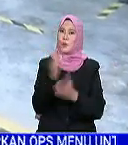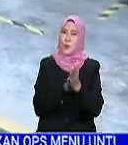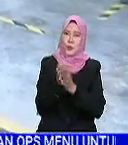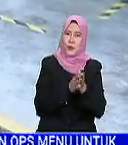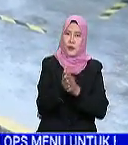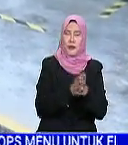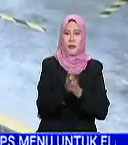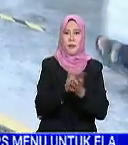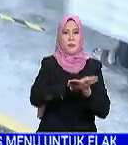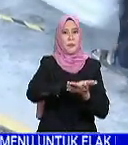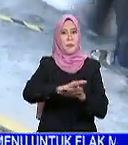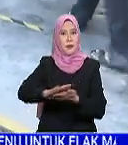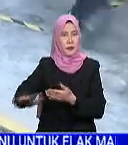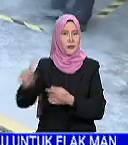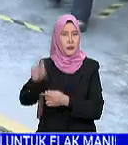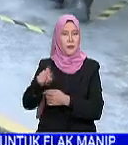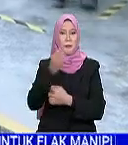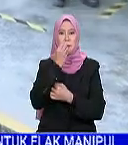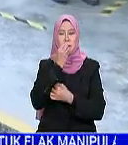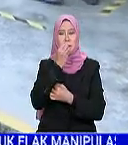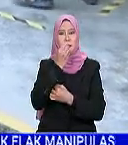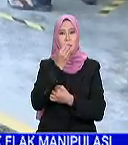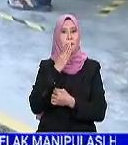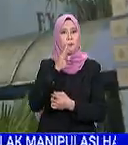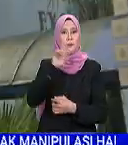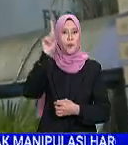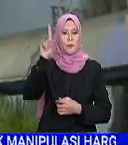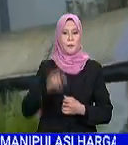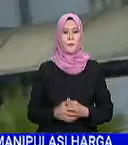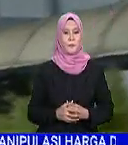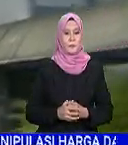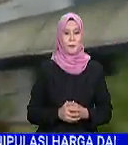tangan, kebersihan pun makan semua alhamdulillah.